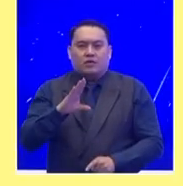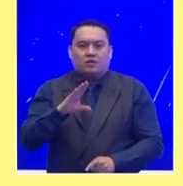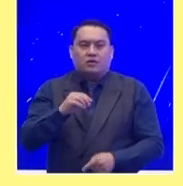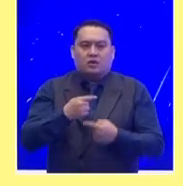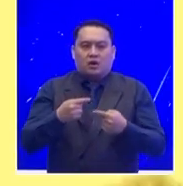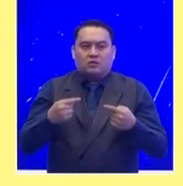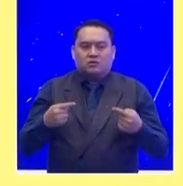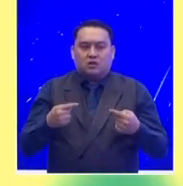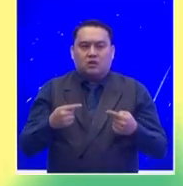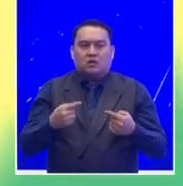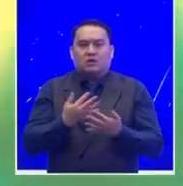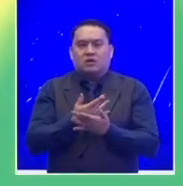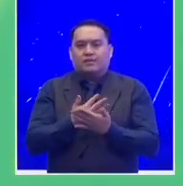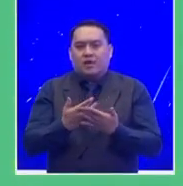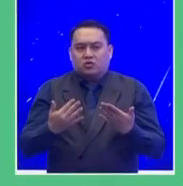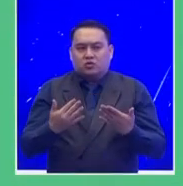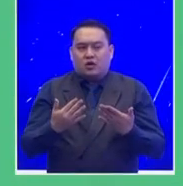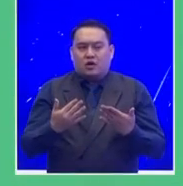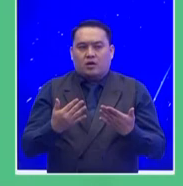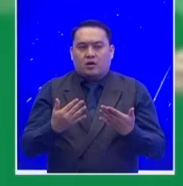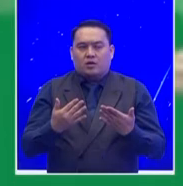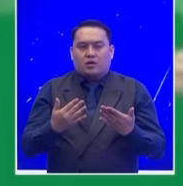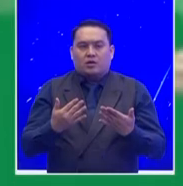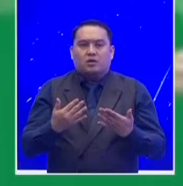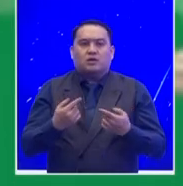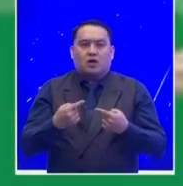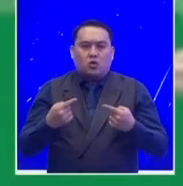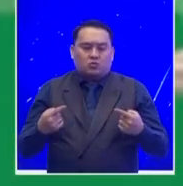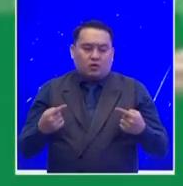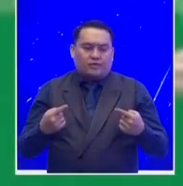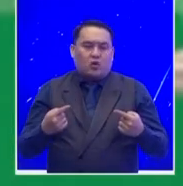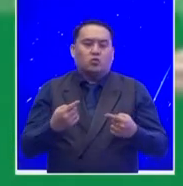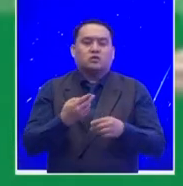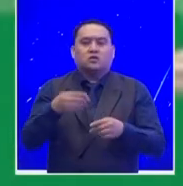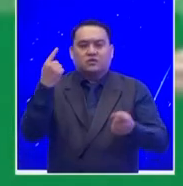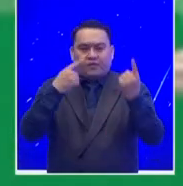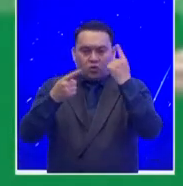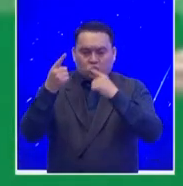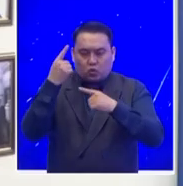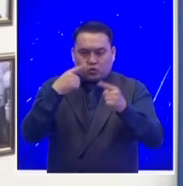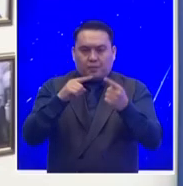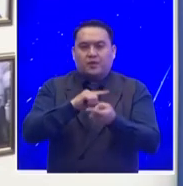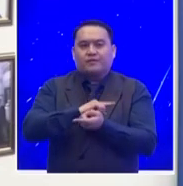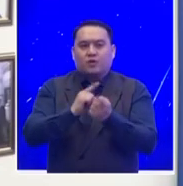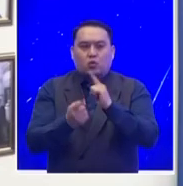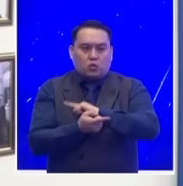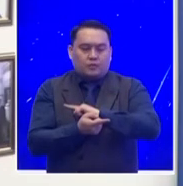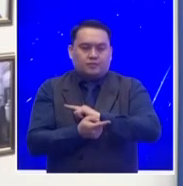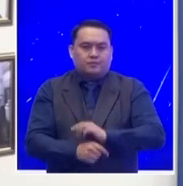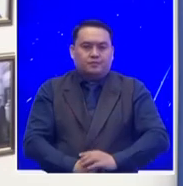трость», «Крестьянин в беде», «Бедный богач», «Осел и соловей», «Орел и коршун» и так далее.